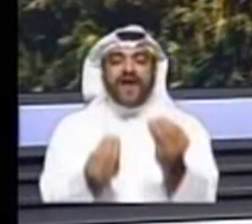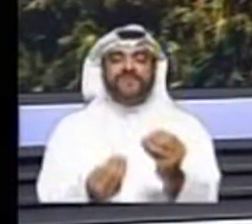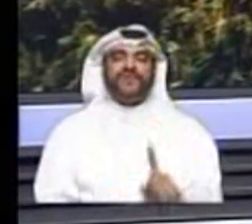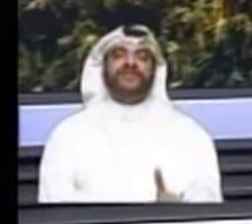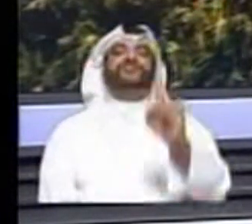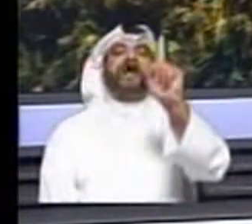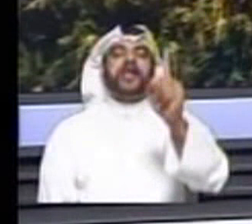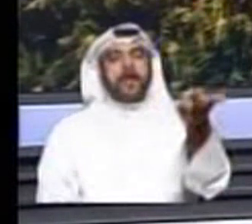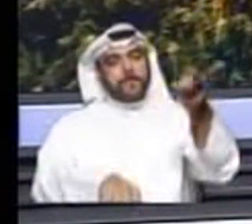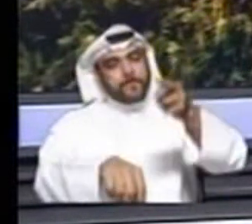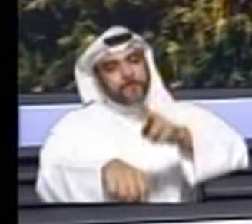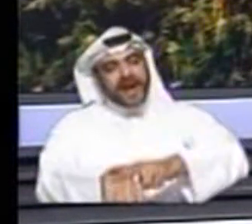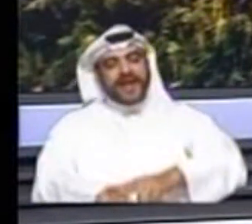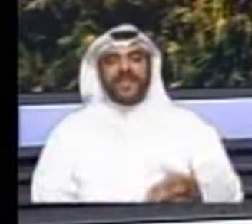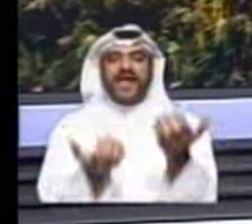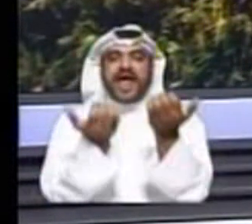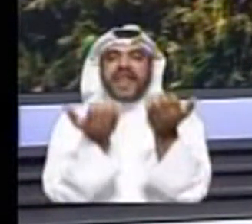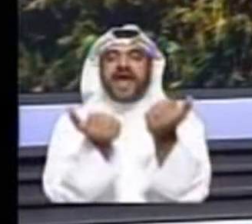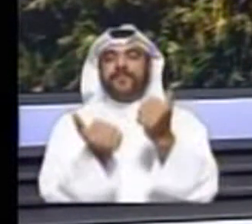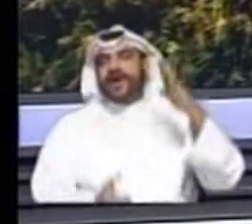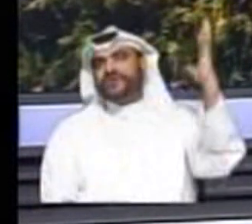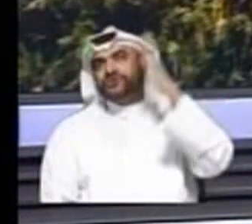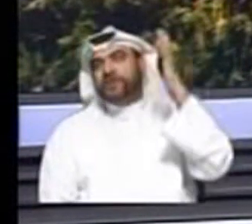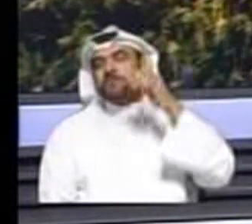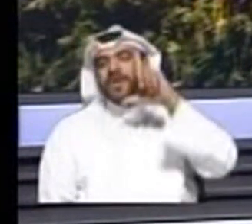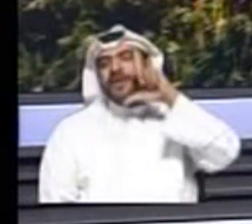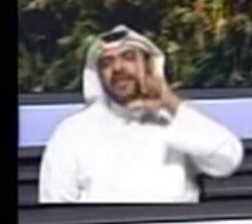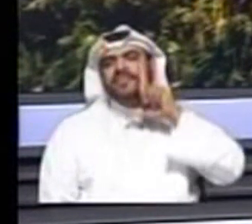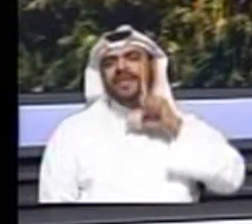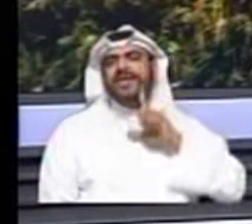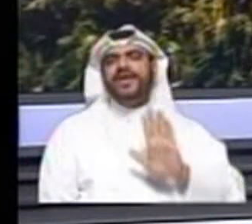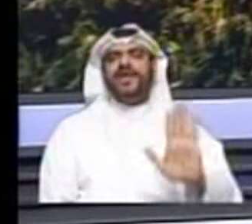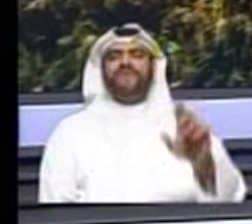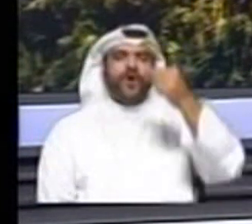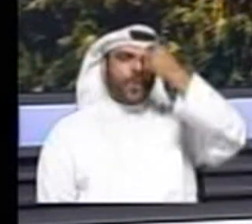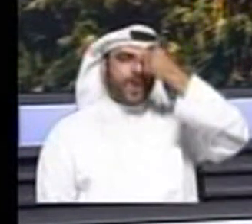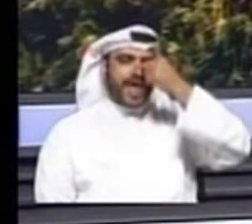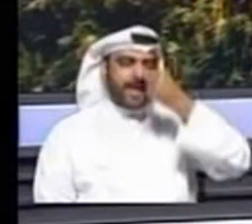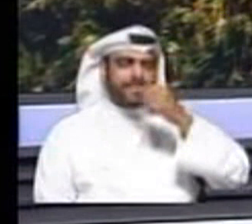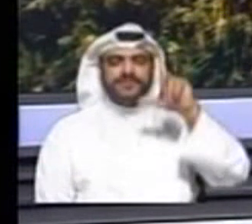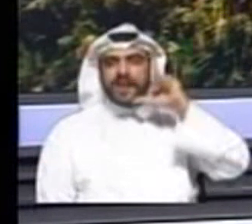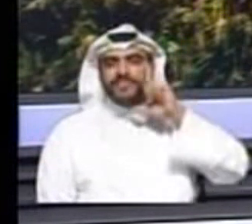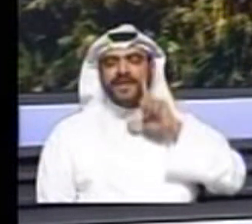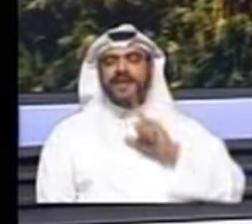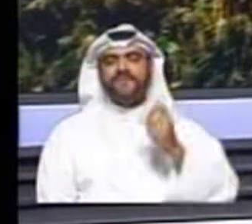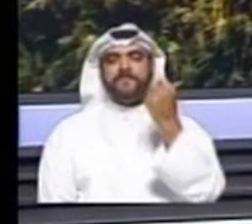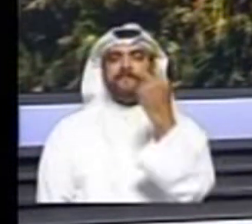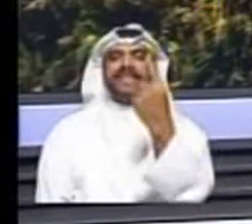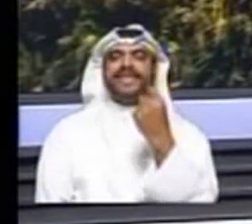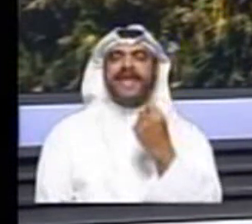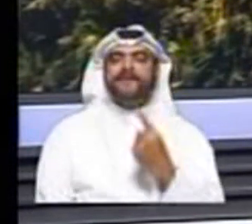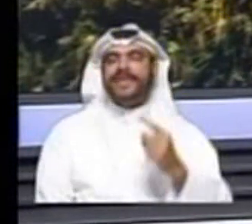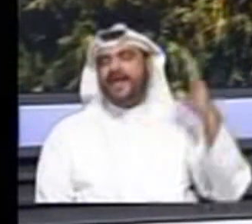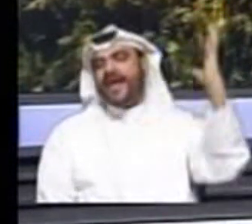الله ترجع مستقرة في يوم الأربعاء وكذلك في يوم الخميس. العظمى المتوقعة 30 إلى 31 والصغرى 13